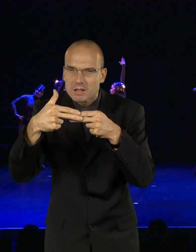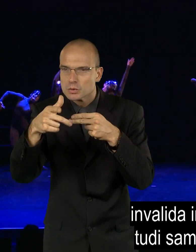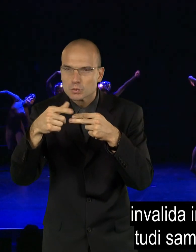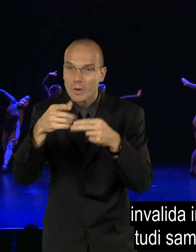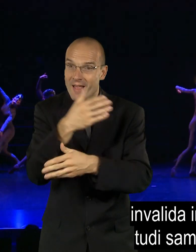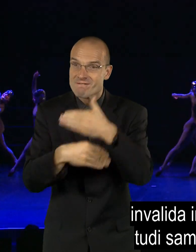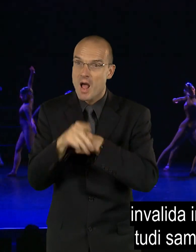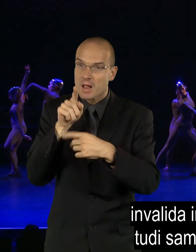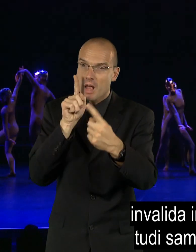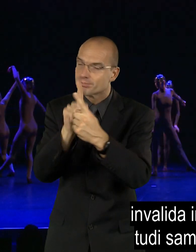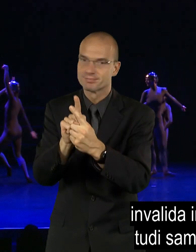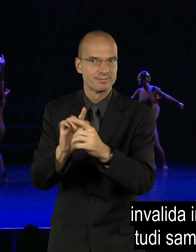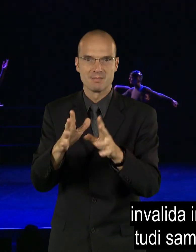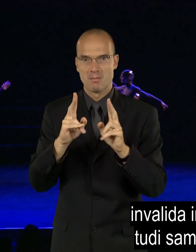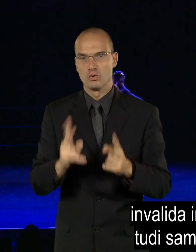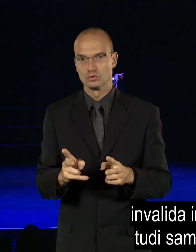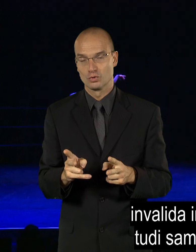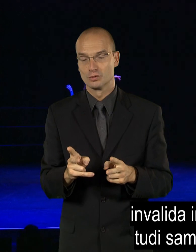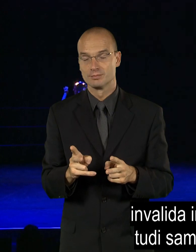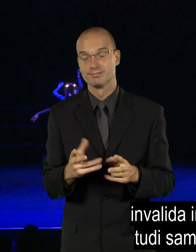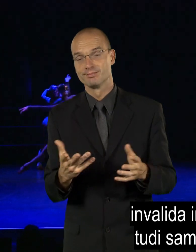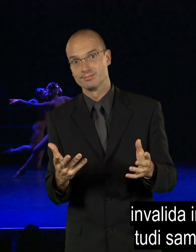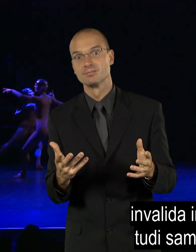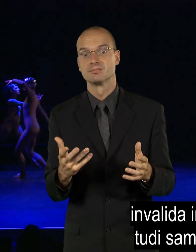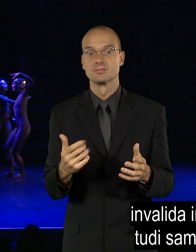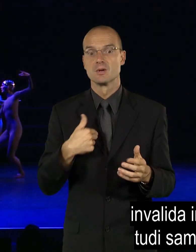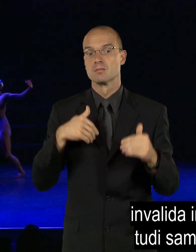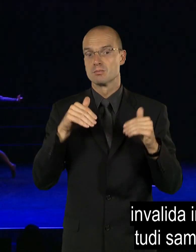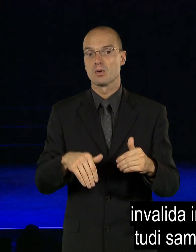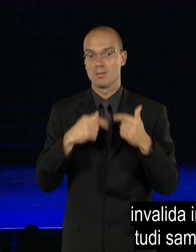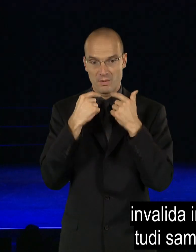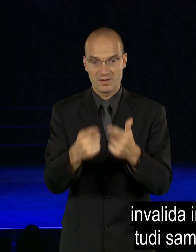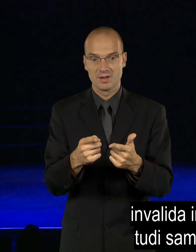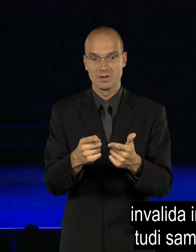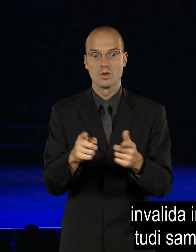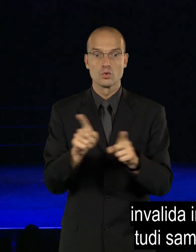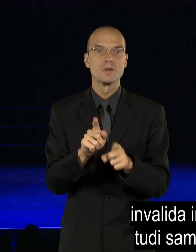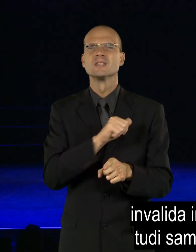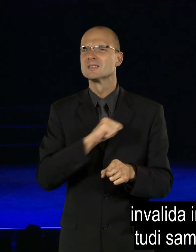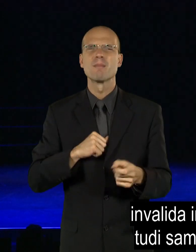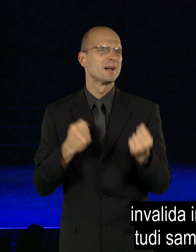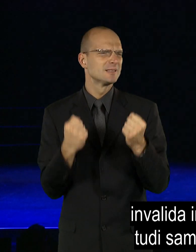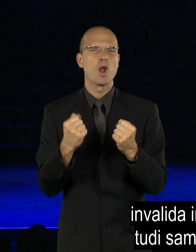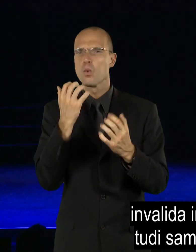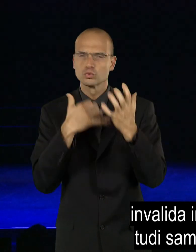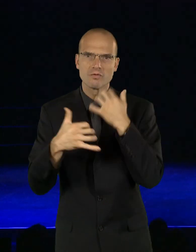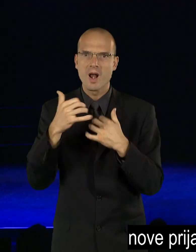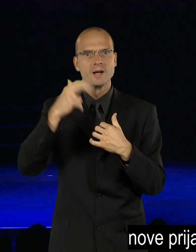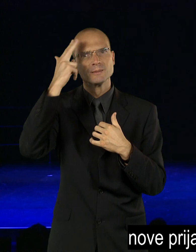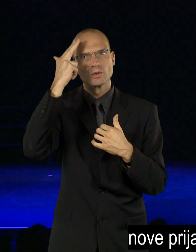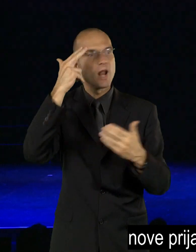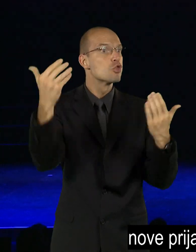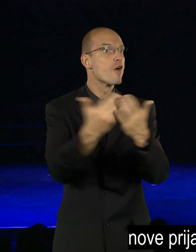podbližje invalida. In moram reči, da sem tudi sama zelo uživala, spoznala